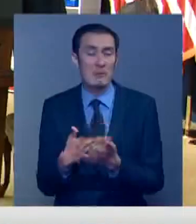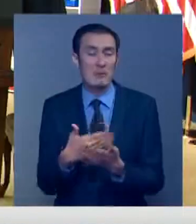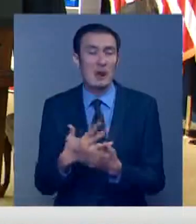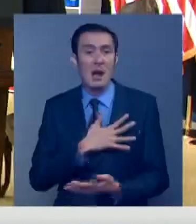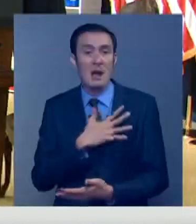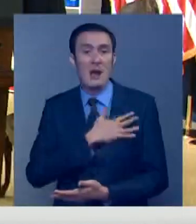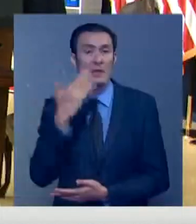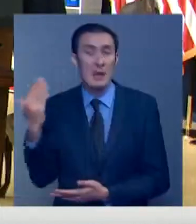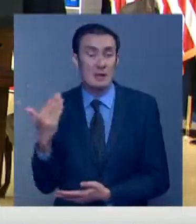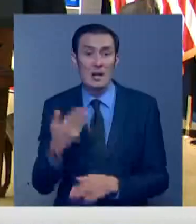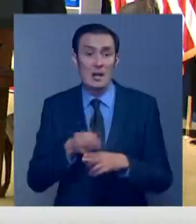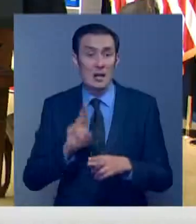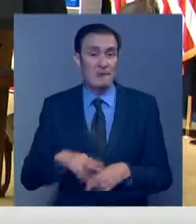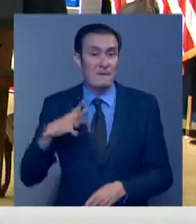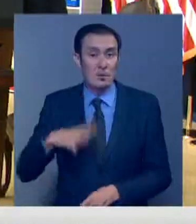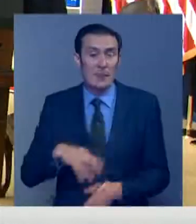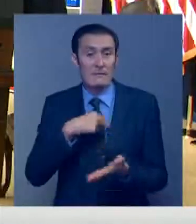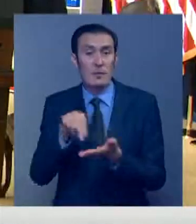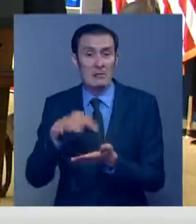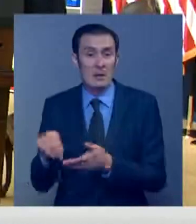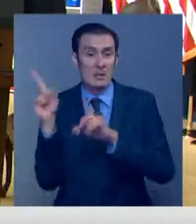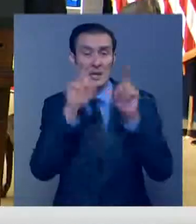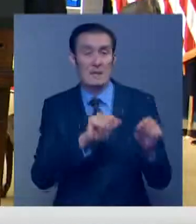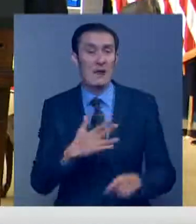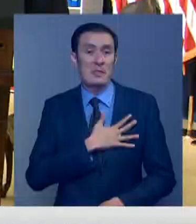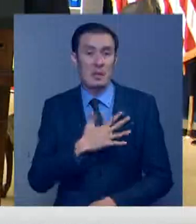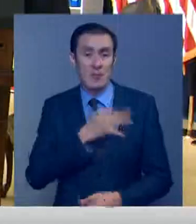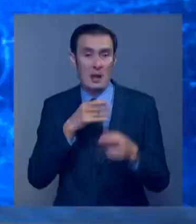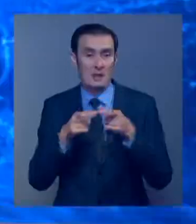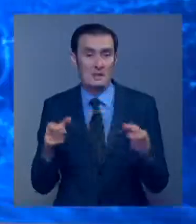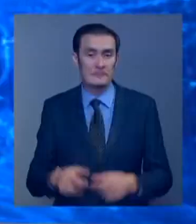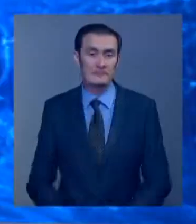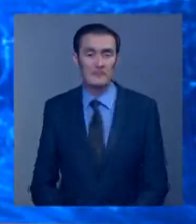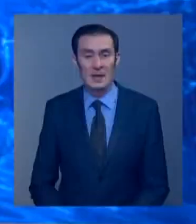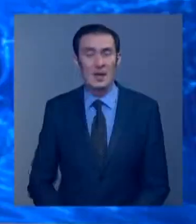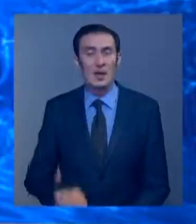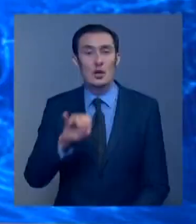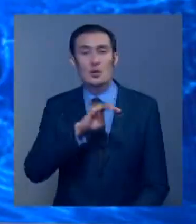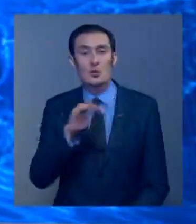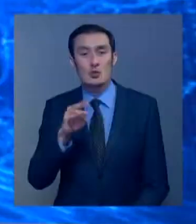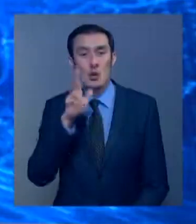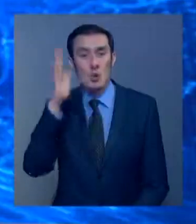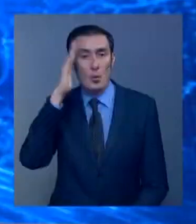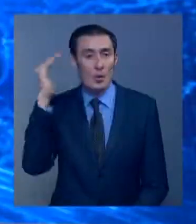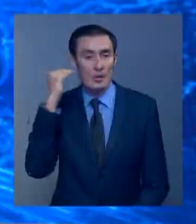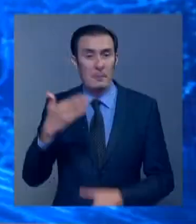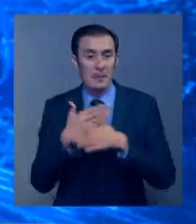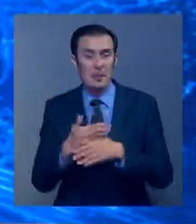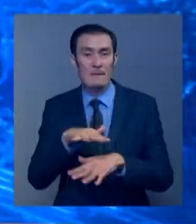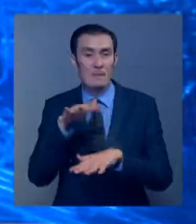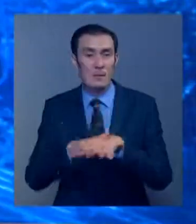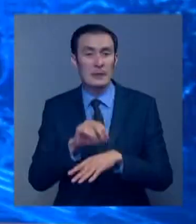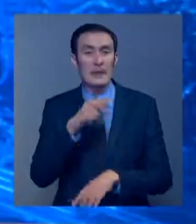Канады. Многих это вынуждает закупать их там. В Южной Корее при поддержке фонда Билла